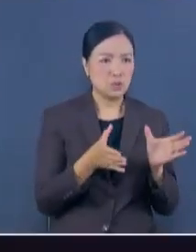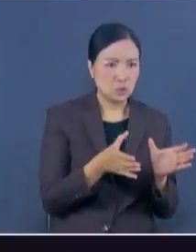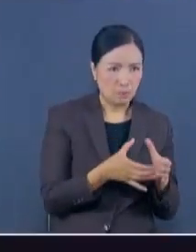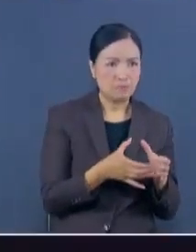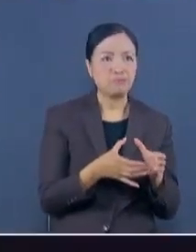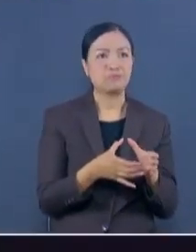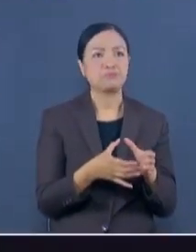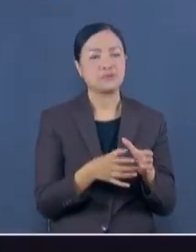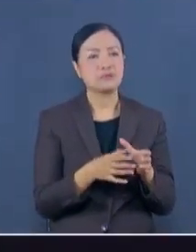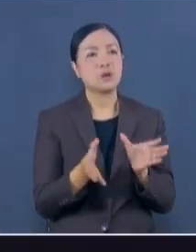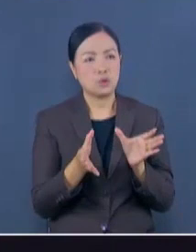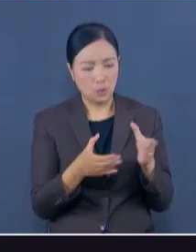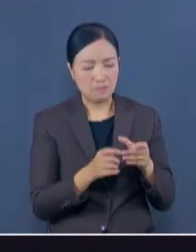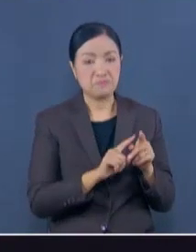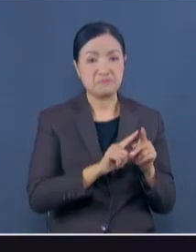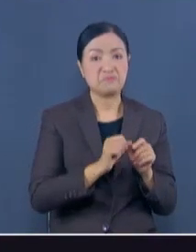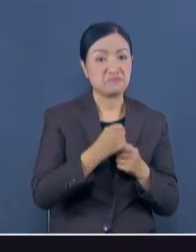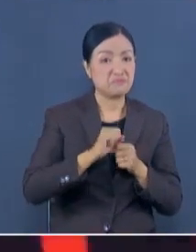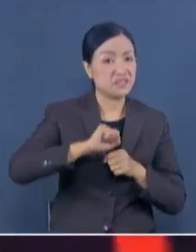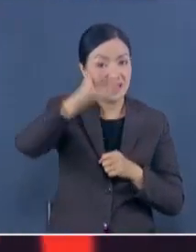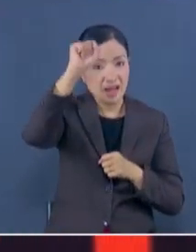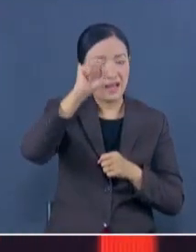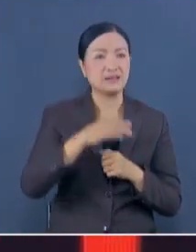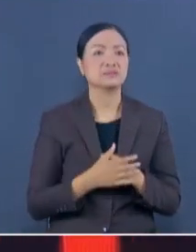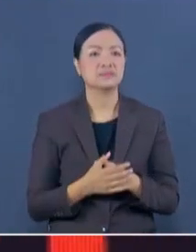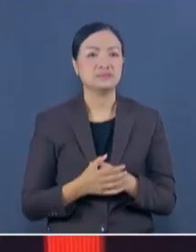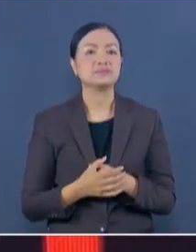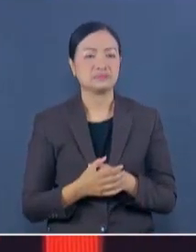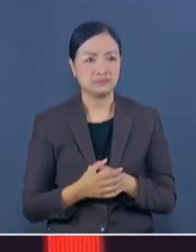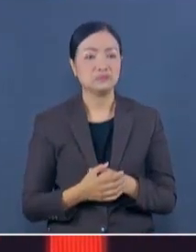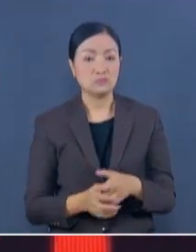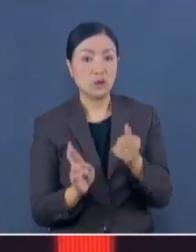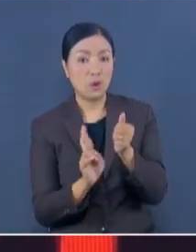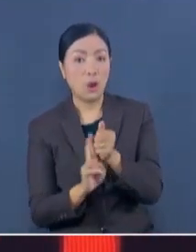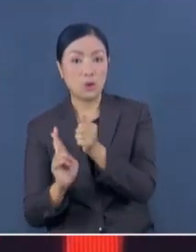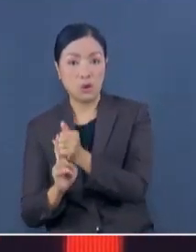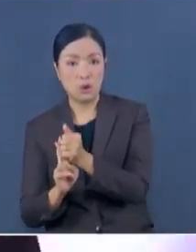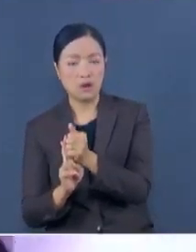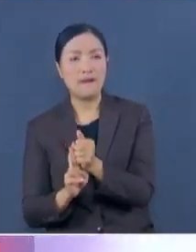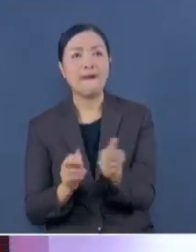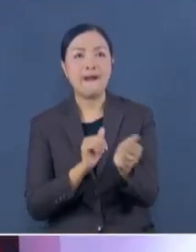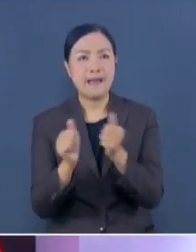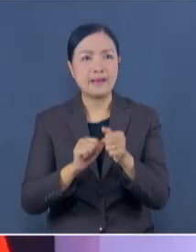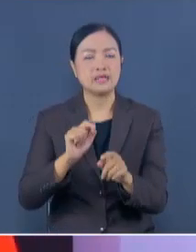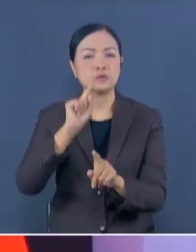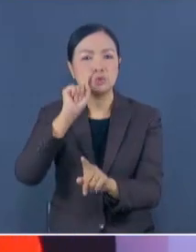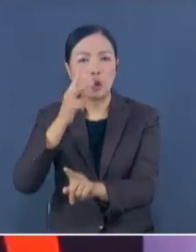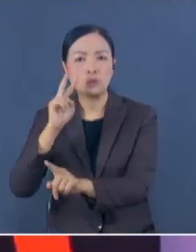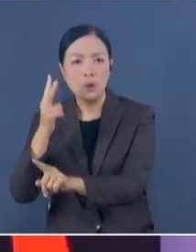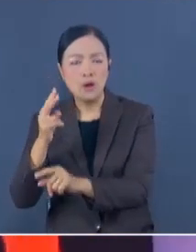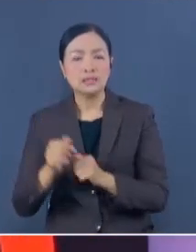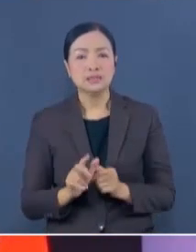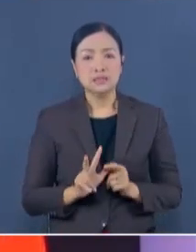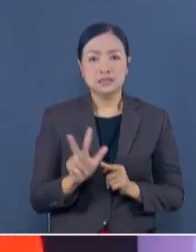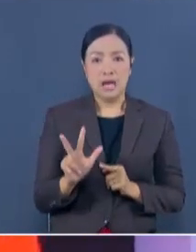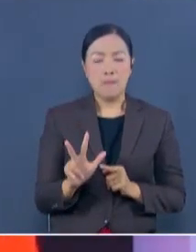3ซึ่งแชมป์แต่ละกลุ่มจะไปชิงแชมป์ในแชมป์ดิวิชั่น1รองแชมป์แต่ละกลุ่มจะเข้าไปชิงแชมป์ดิวิชั่น2แล้วก็อันดับ